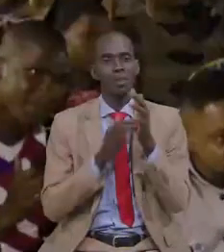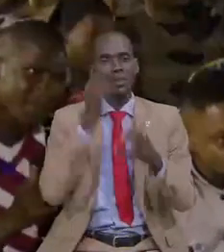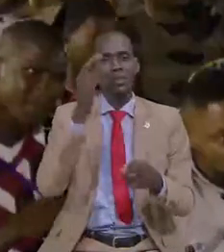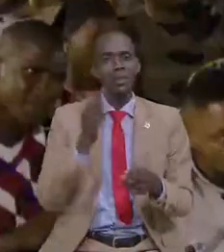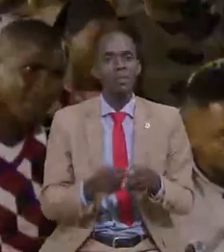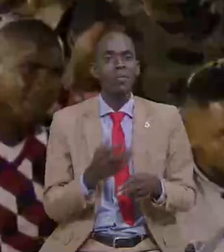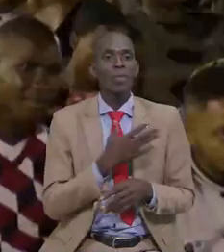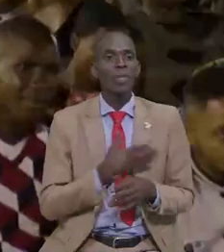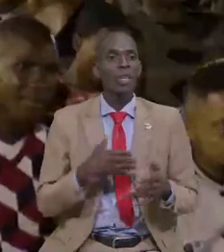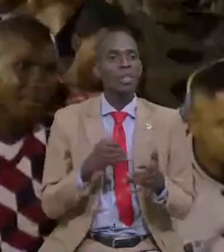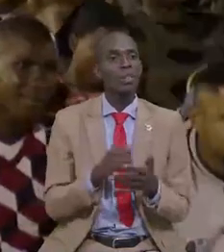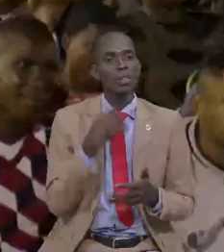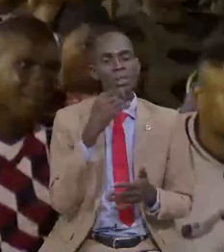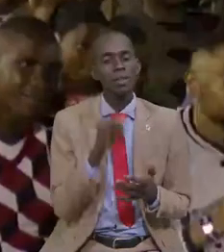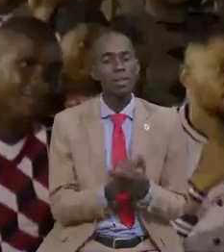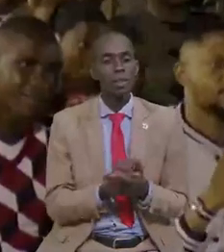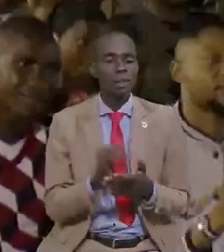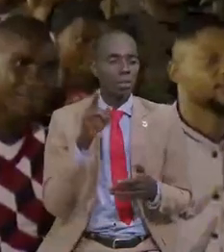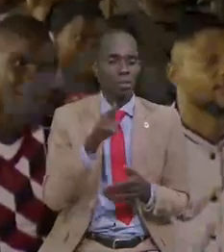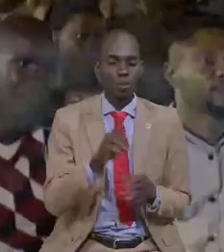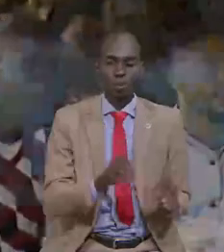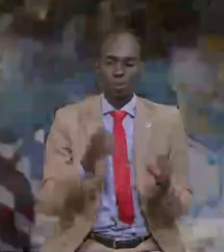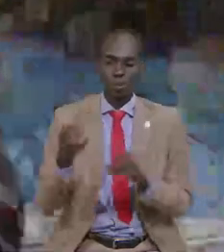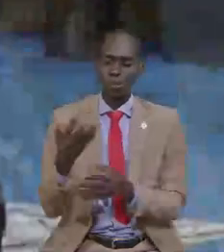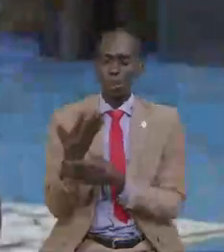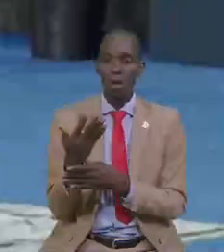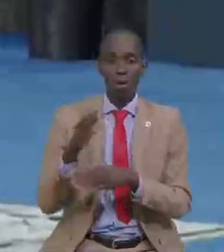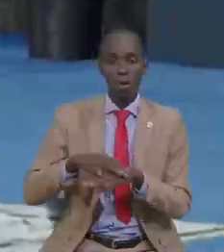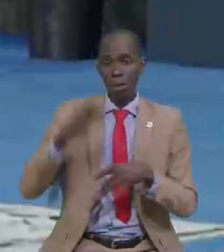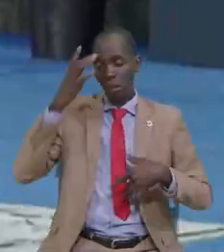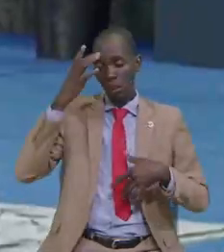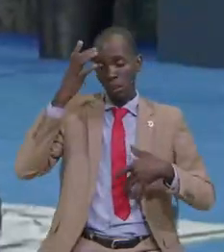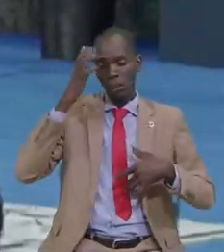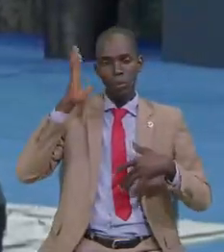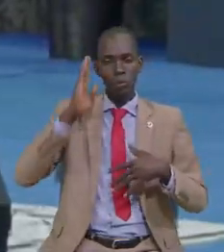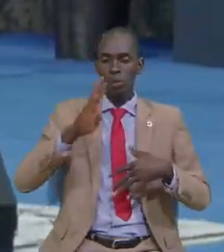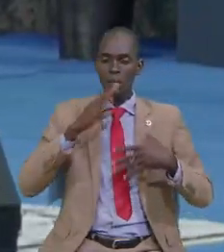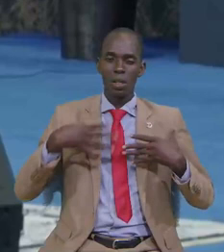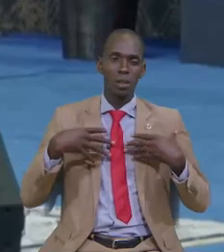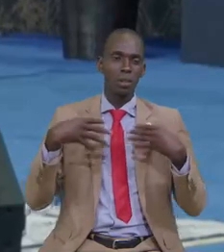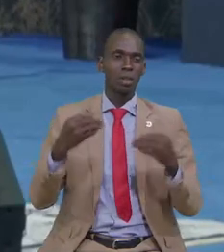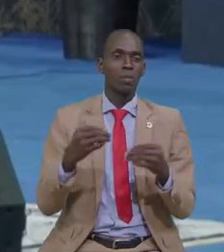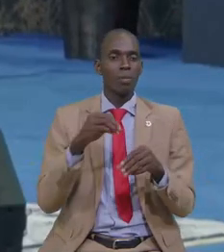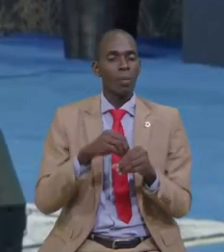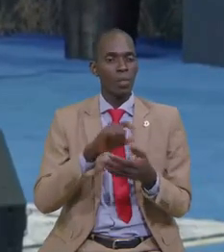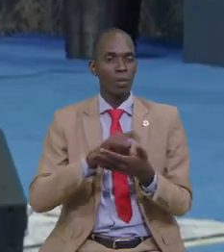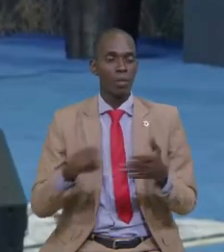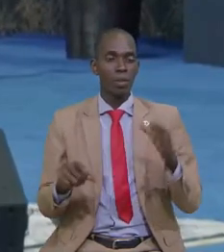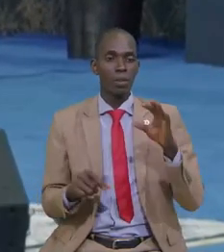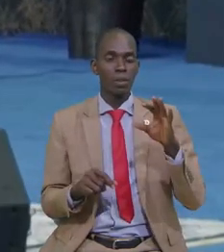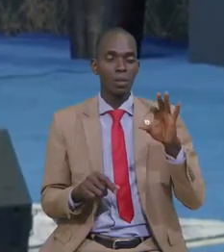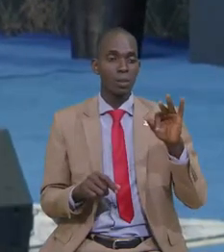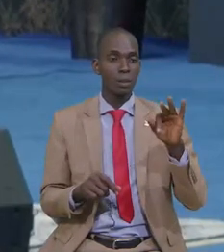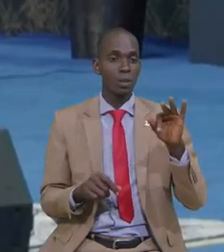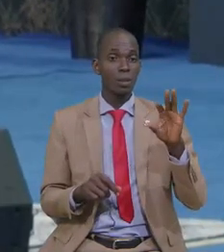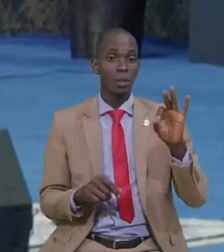de Jésus-Christ. Et que tu vas imposer les mains aux malades et ils seront guéris. Le verset